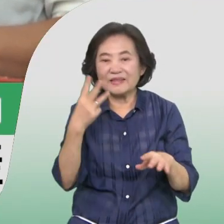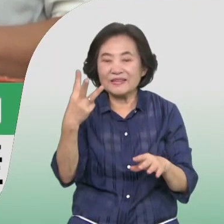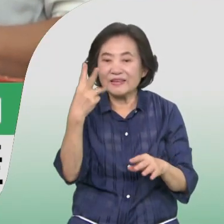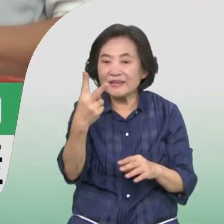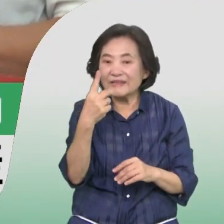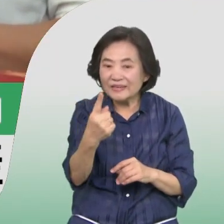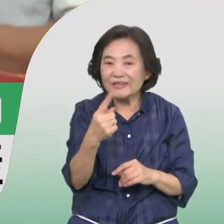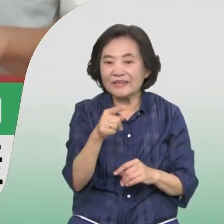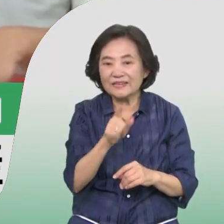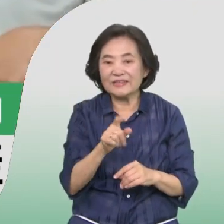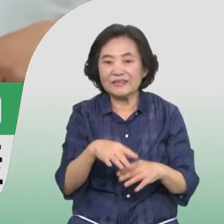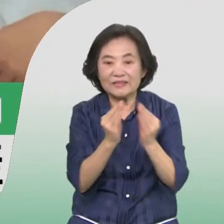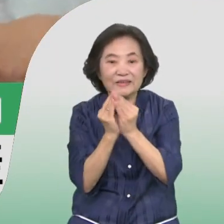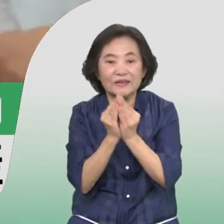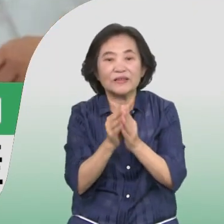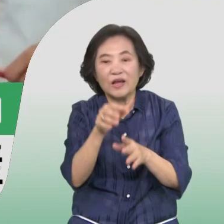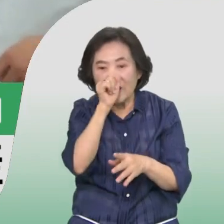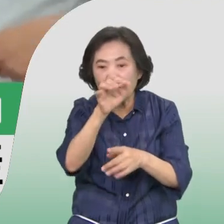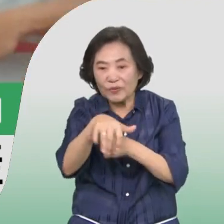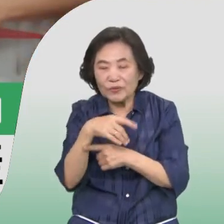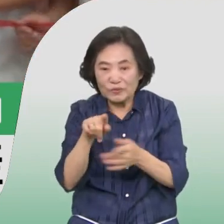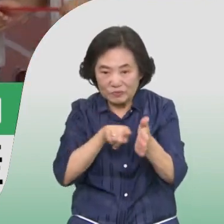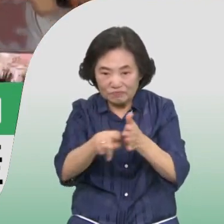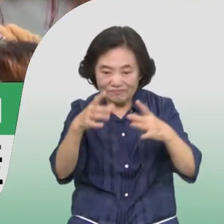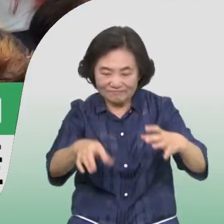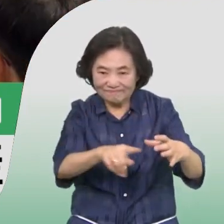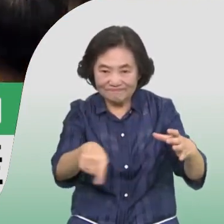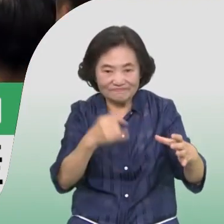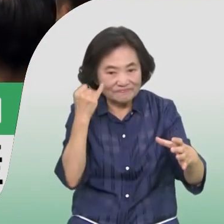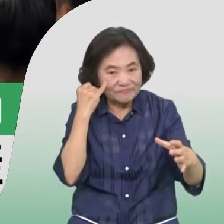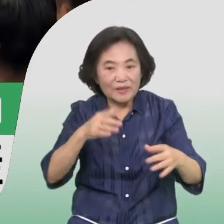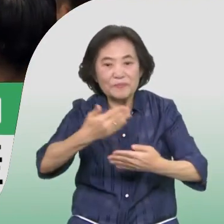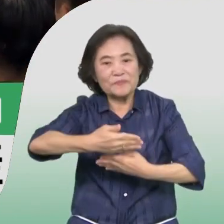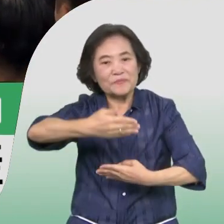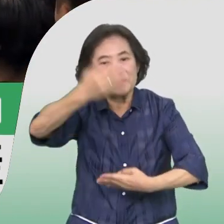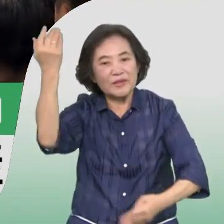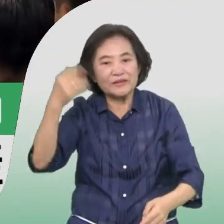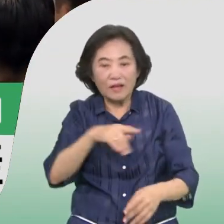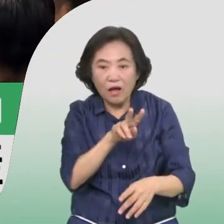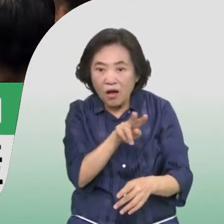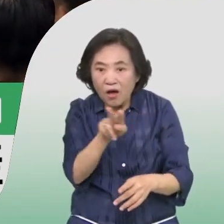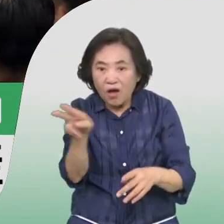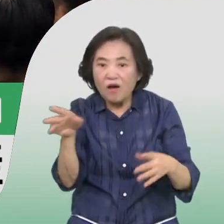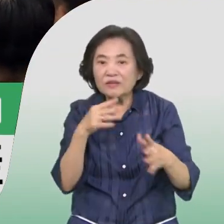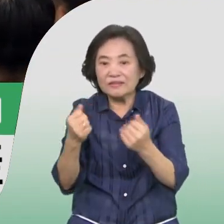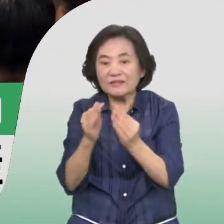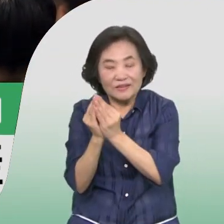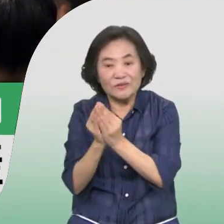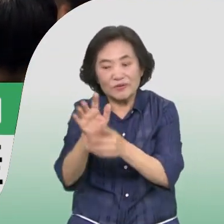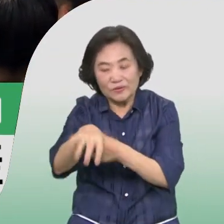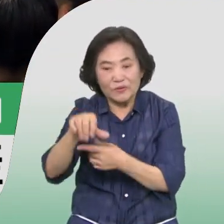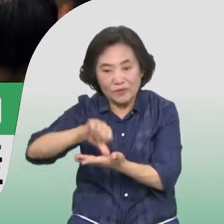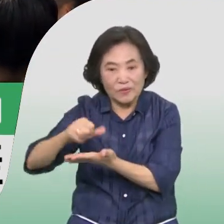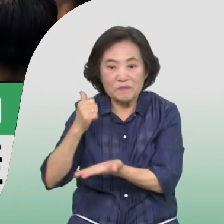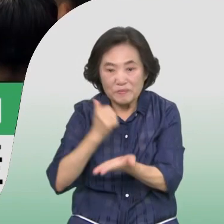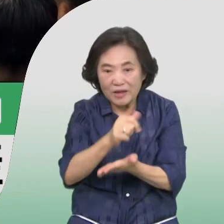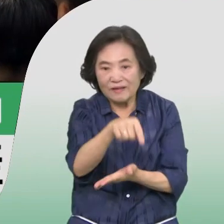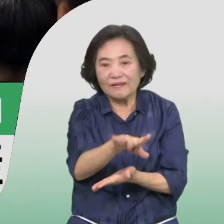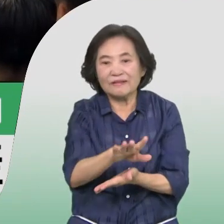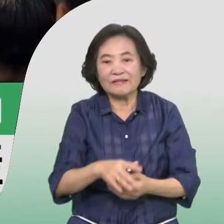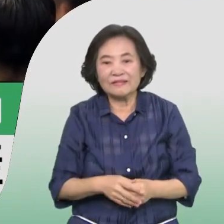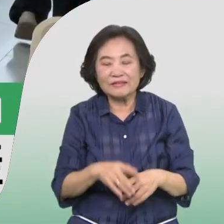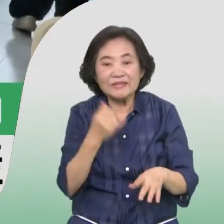3、2、1， 桃园活动展期正式开幕，该红的农产品都是采体农民的心血。每大部按